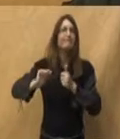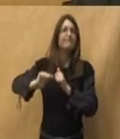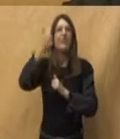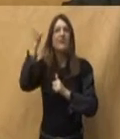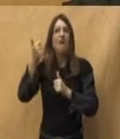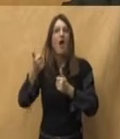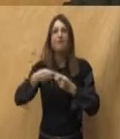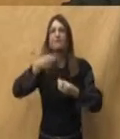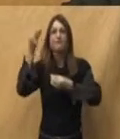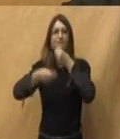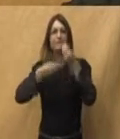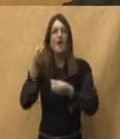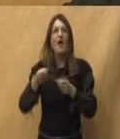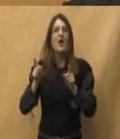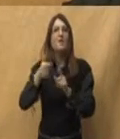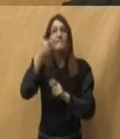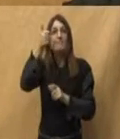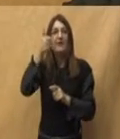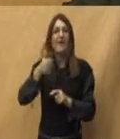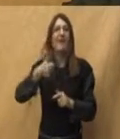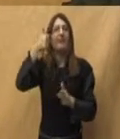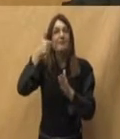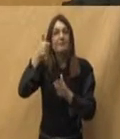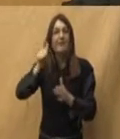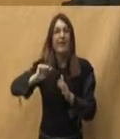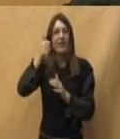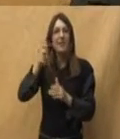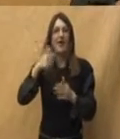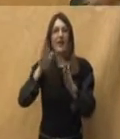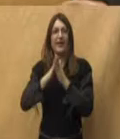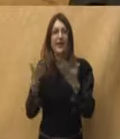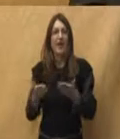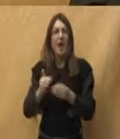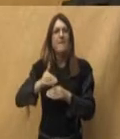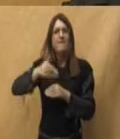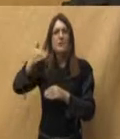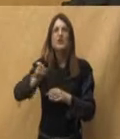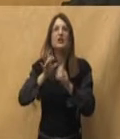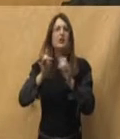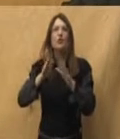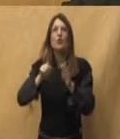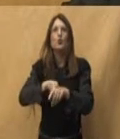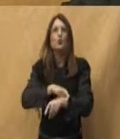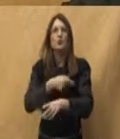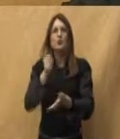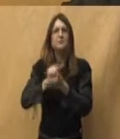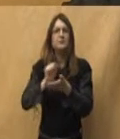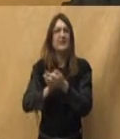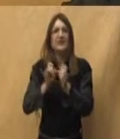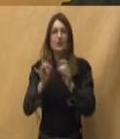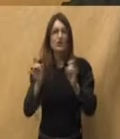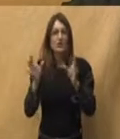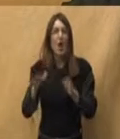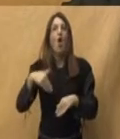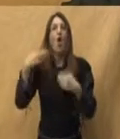je bila eko knjiga u pravom smislu riječi, prva jedina takve vrste. Nakon toga ništa dugo nije bilo, onda su se javili